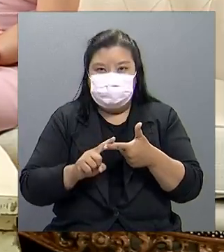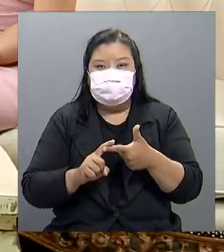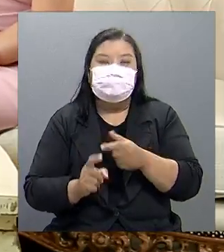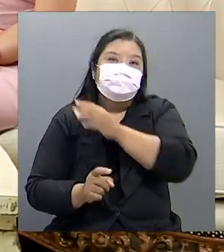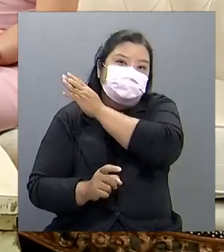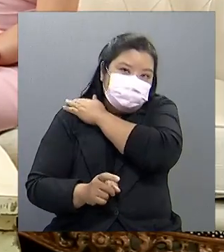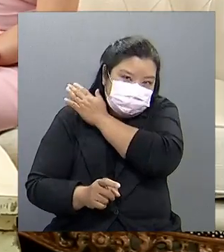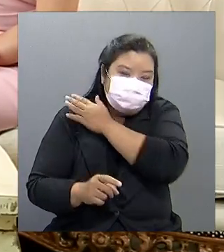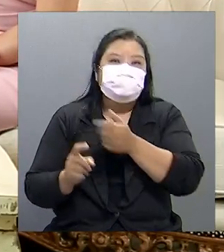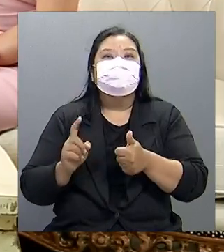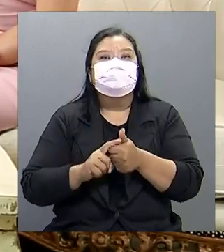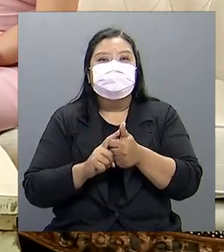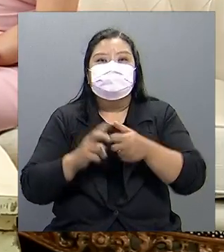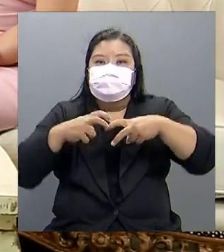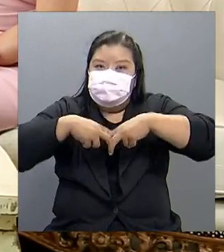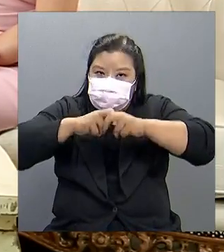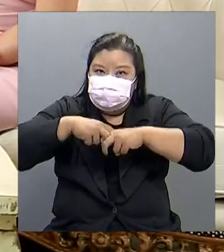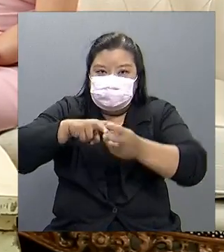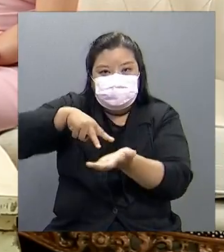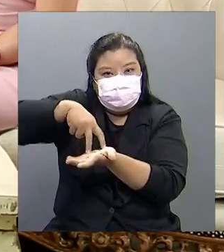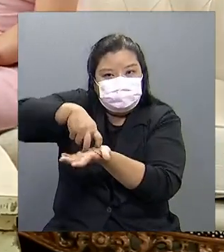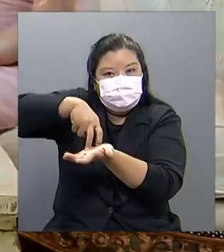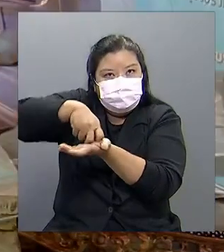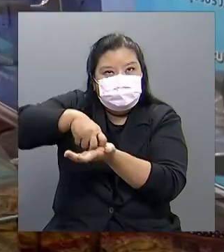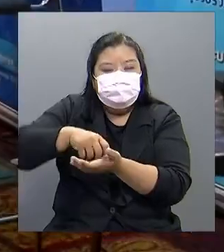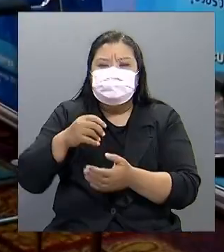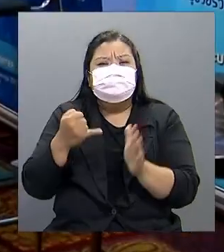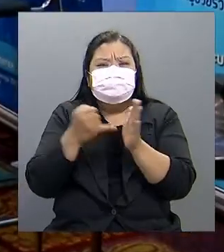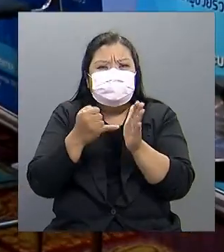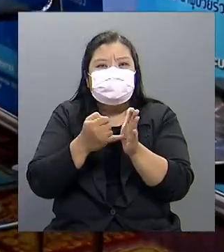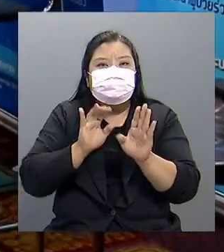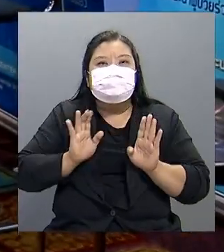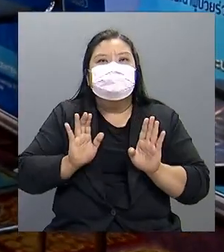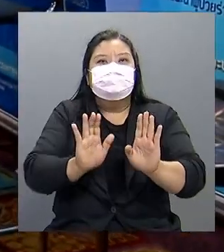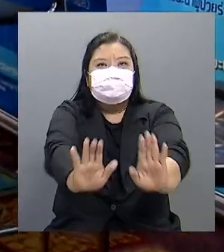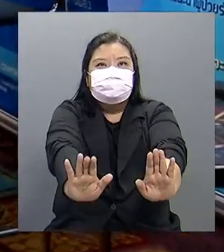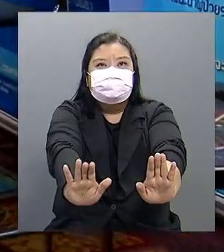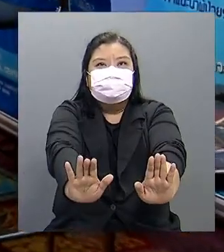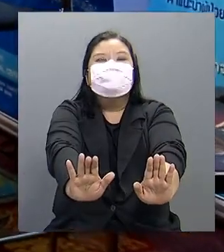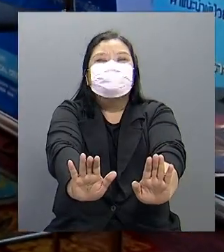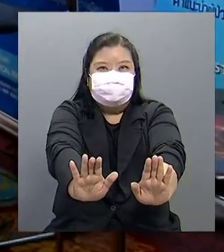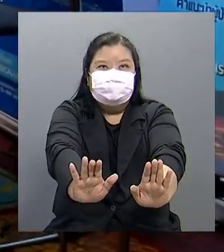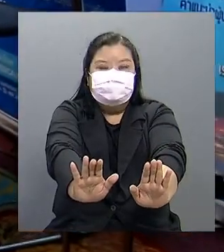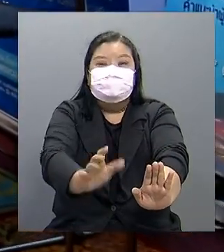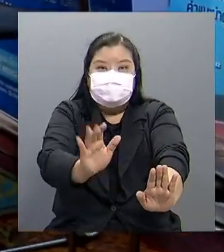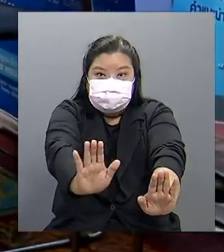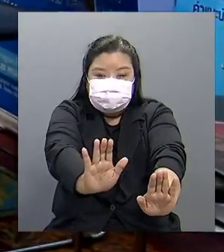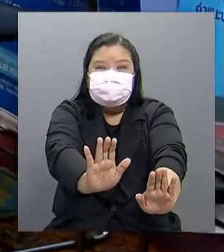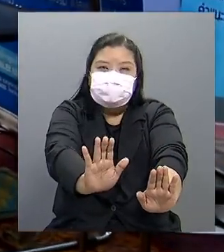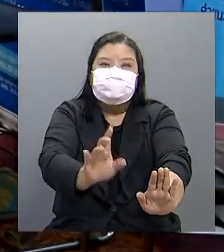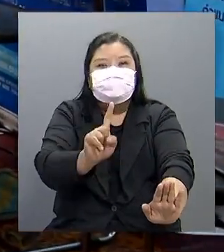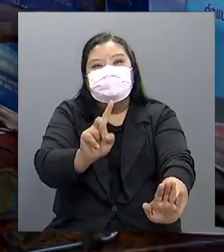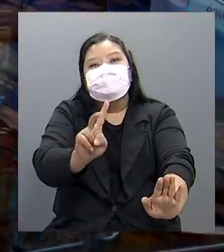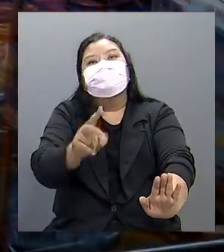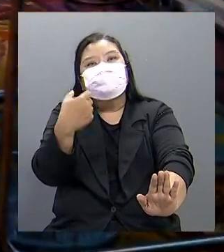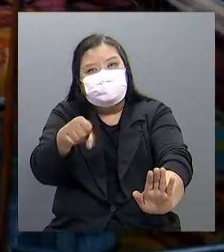านะครับนะสำหรับเข่าเนี่ยก็ง่ายๆเราก็เหยียดเข่าค้างไว ้ นะครับเหยียดเข่าค้างไว ้ ยกขึ้นนับ1ถึง10 1 2 3 4 5 6 10แล้วก็ เอาล